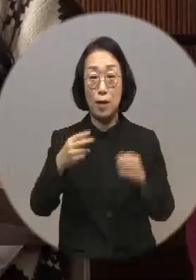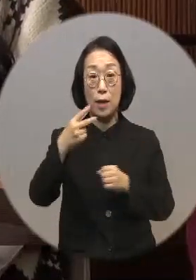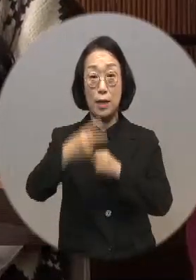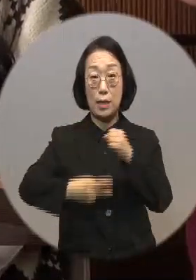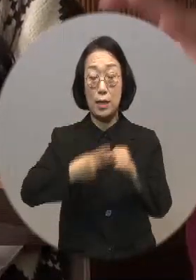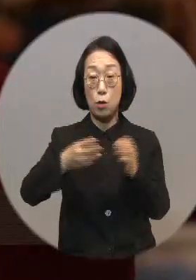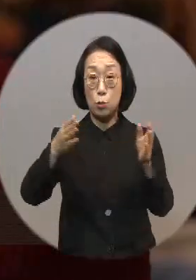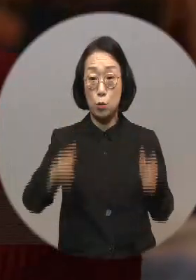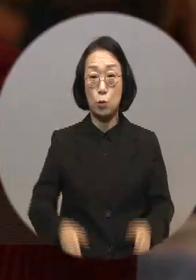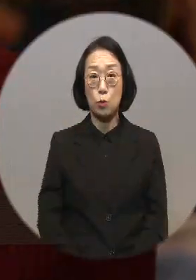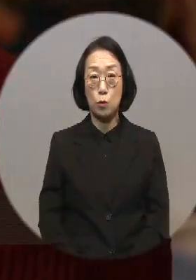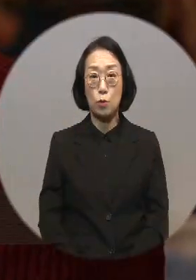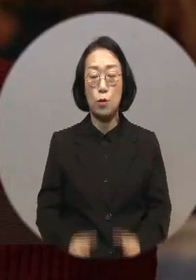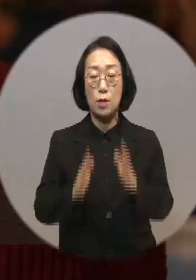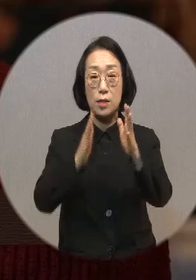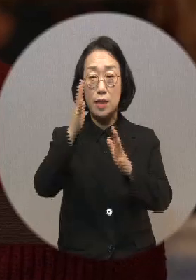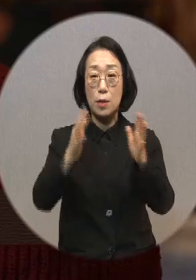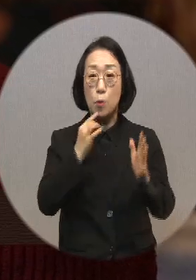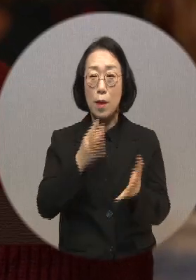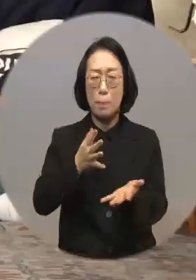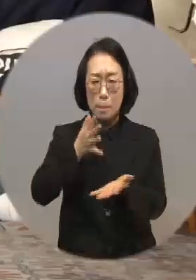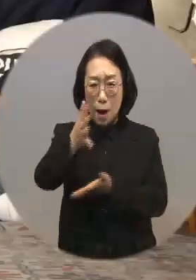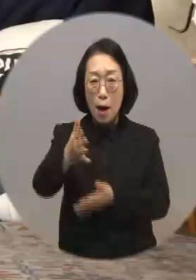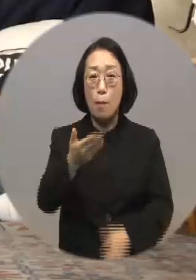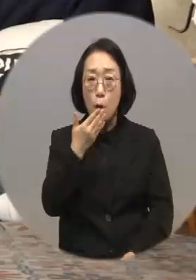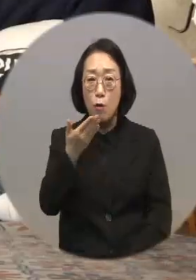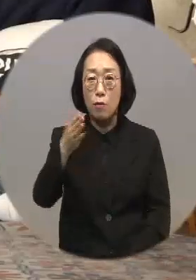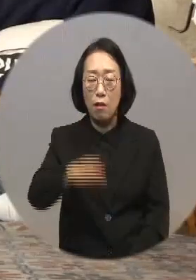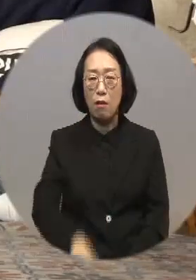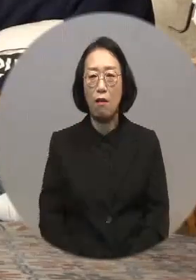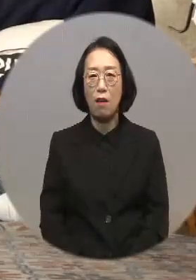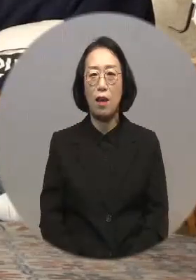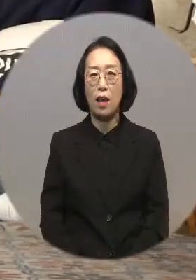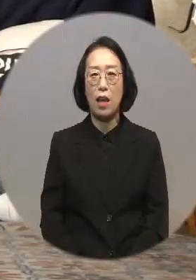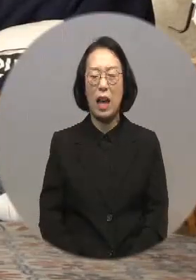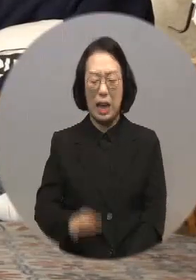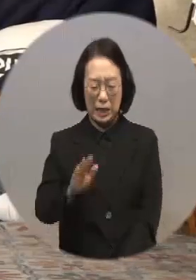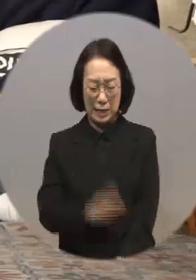2년 가까이 베지테리언으로 생활을 했었는데 영국 가서 못된 것만